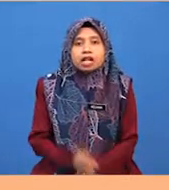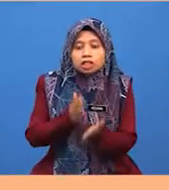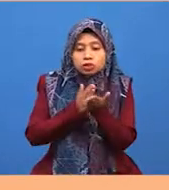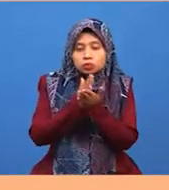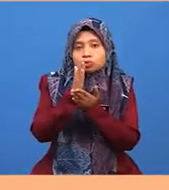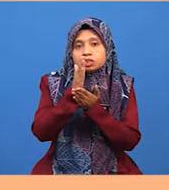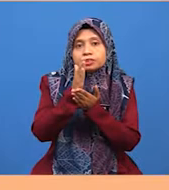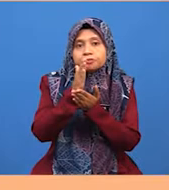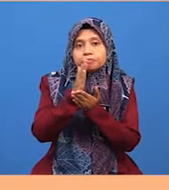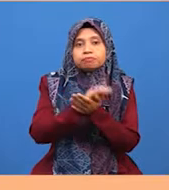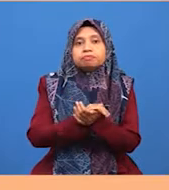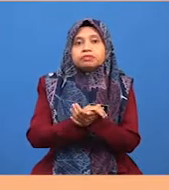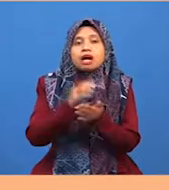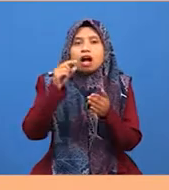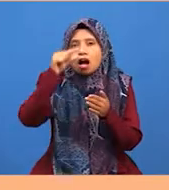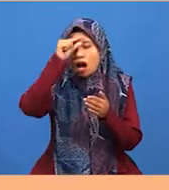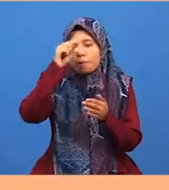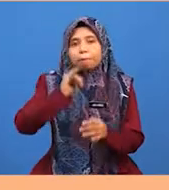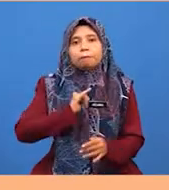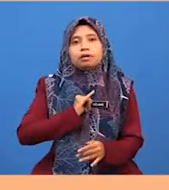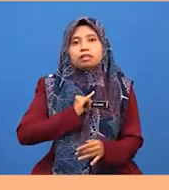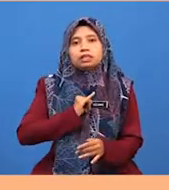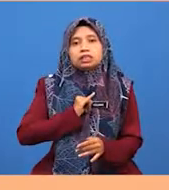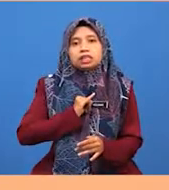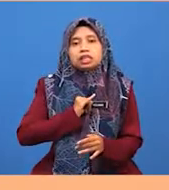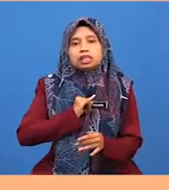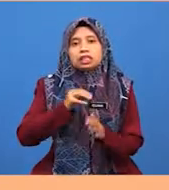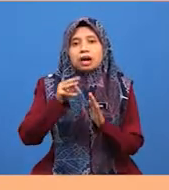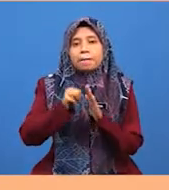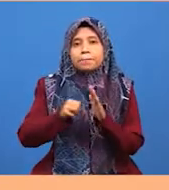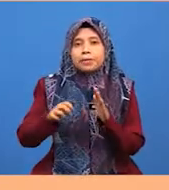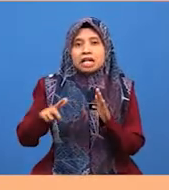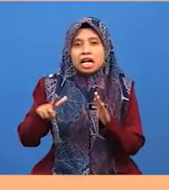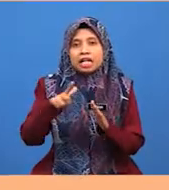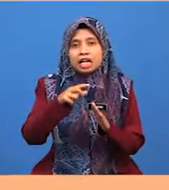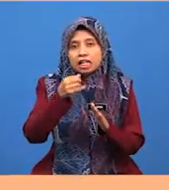Seterusnya, abang saya melayari internet.